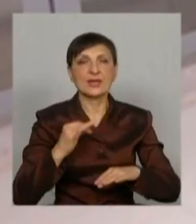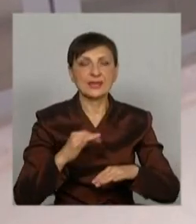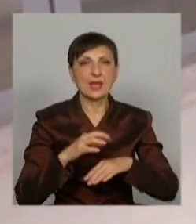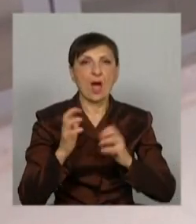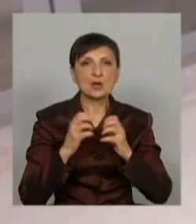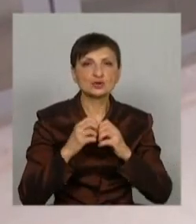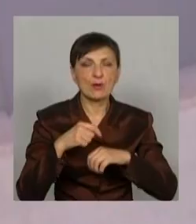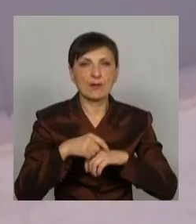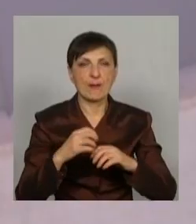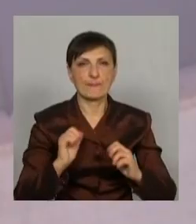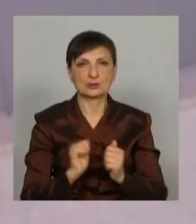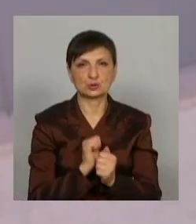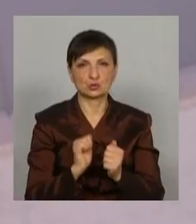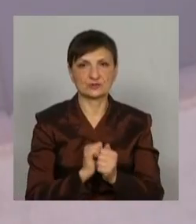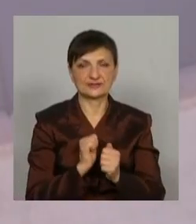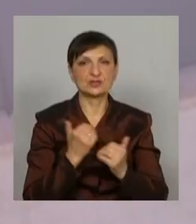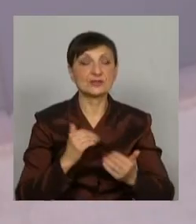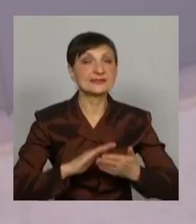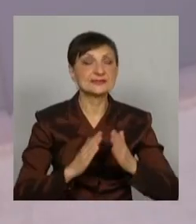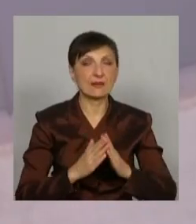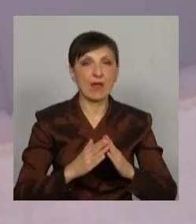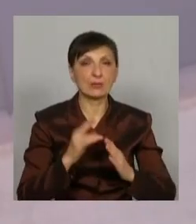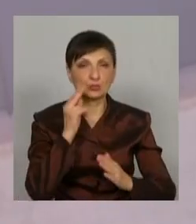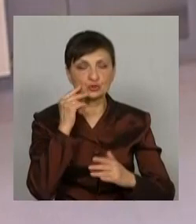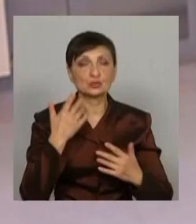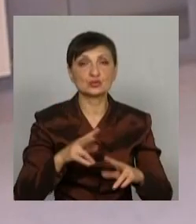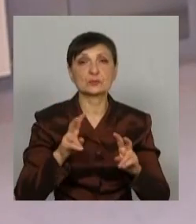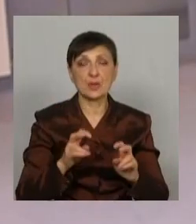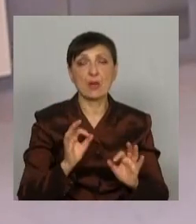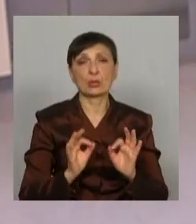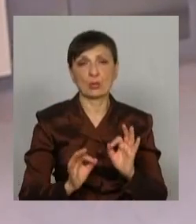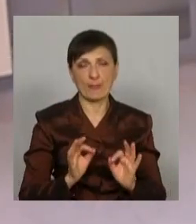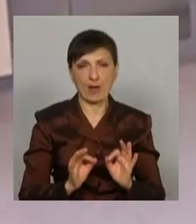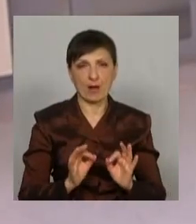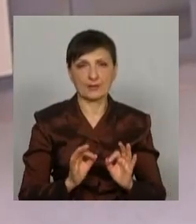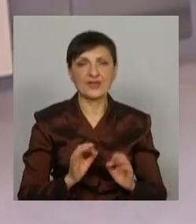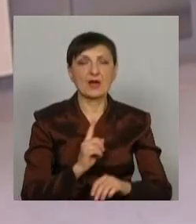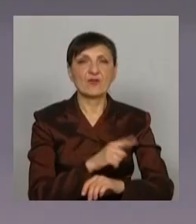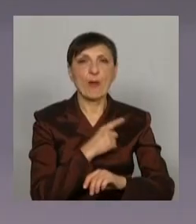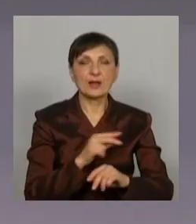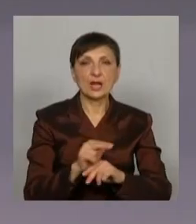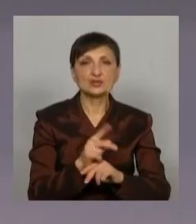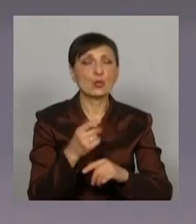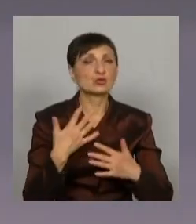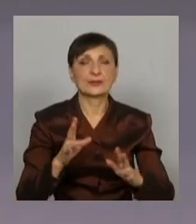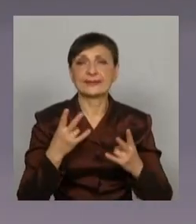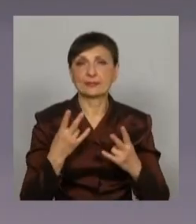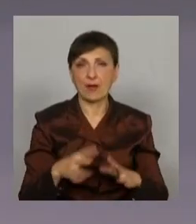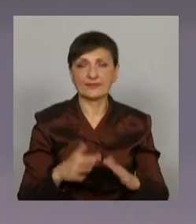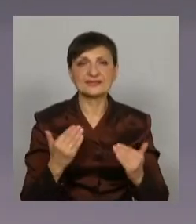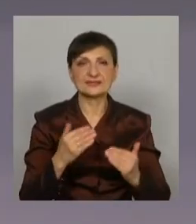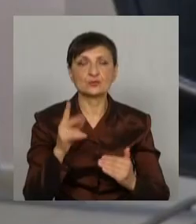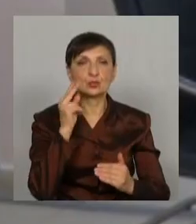ожоговые раны сейчас состояние пациента оценивается как удовлетворительное стационарном лечении он не нуждается сегодня